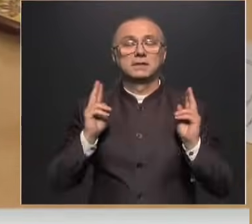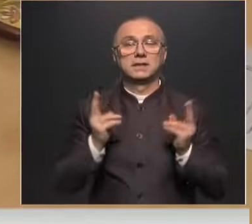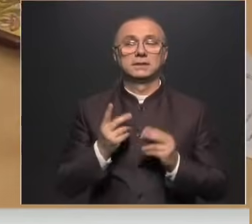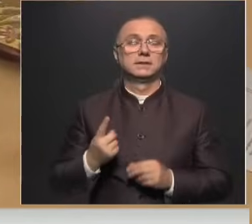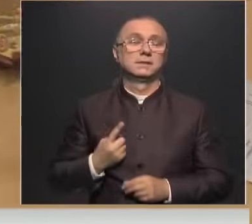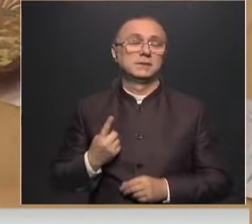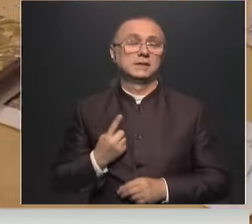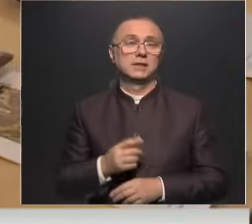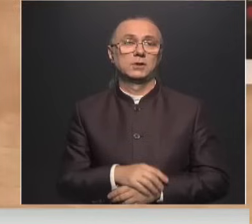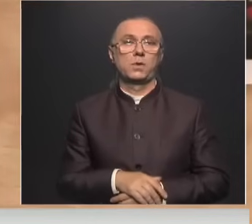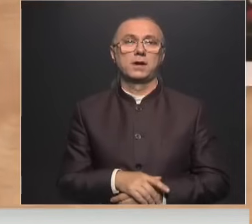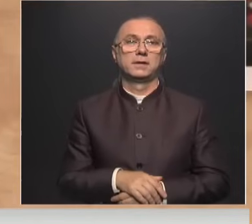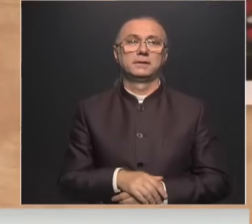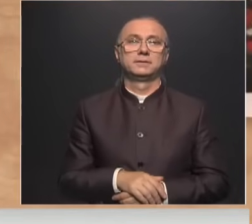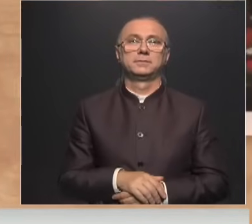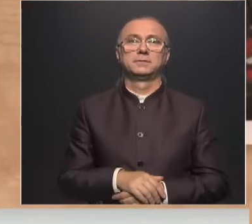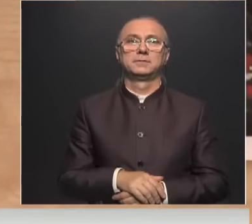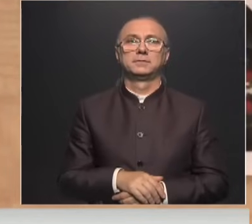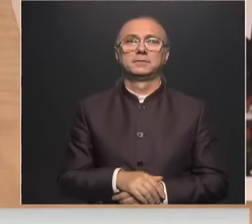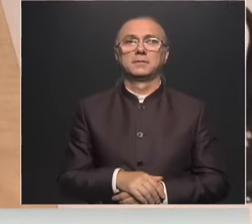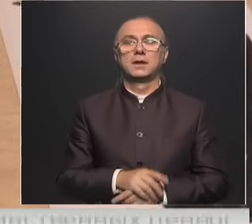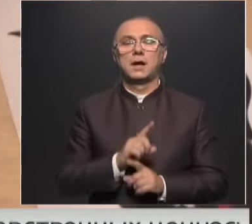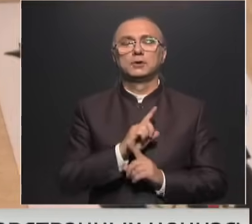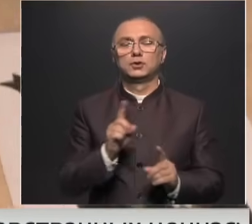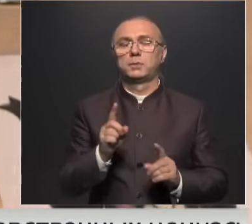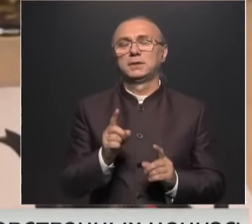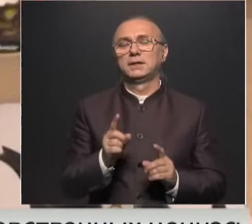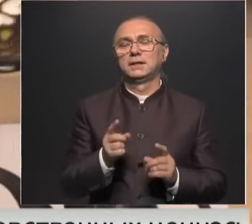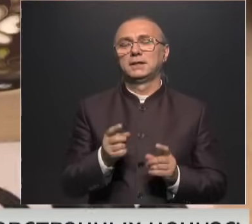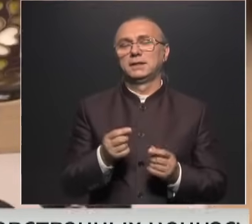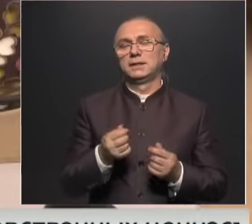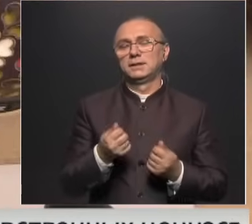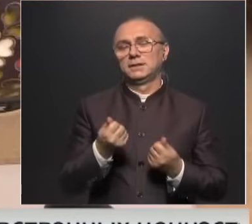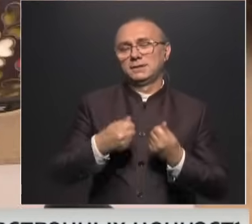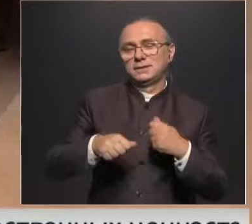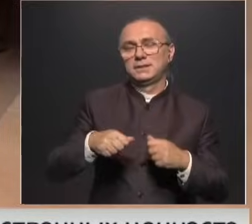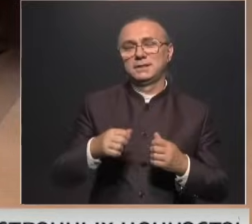свой уникальный стиль. Особенностью изделия является изображение природных